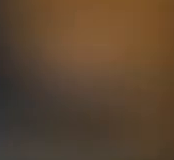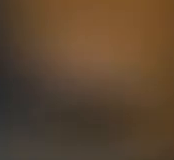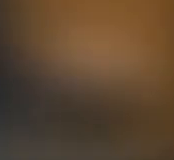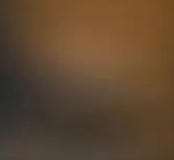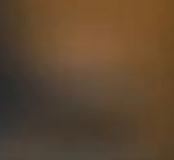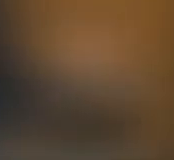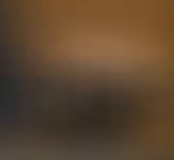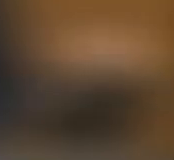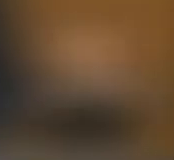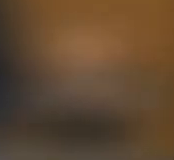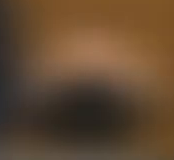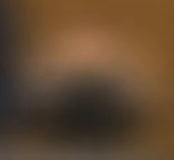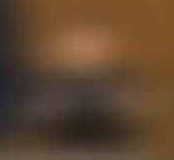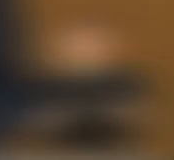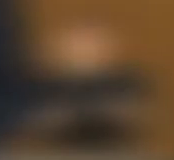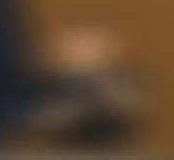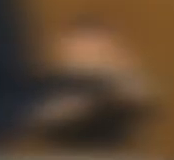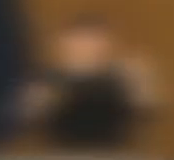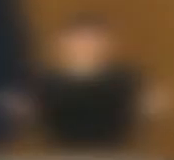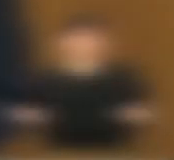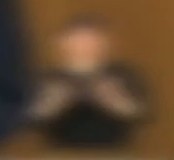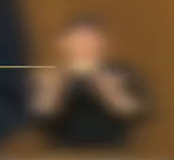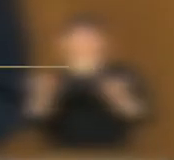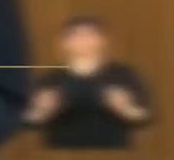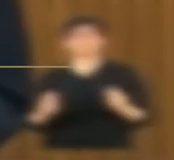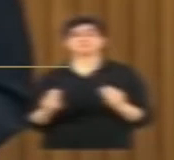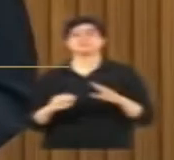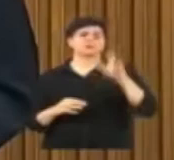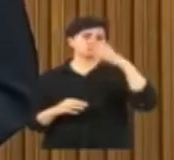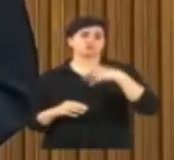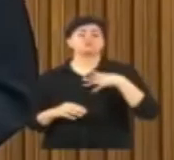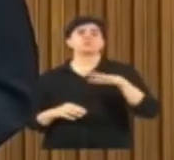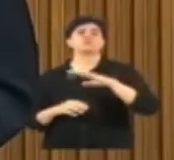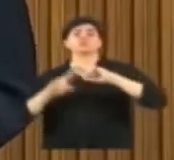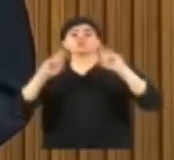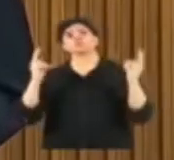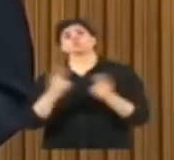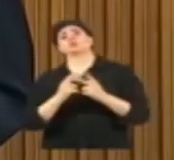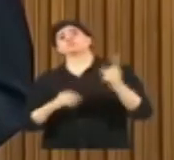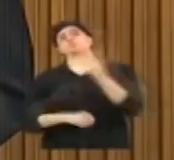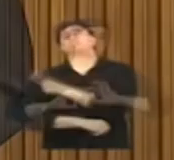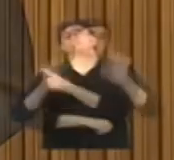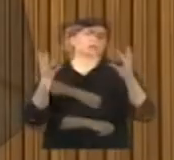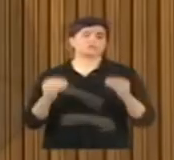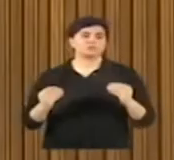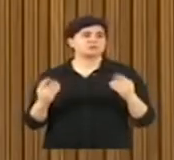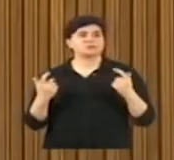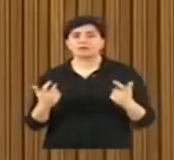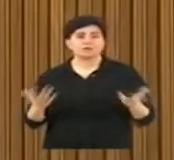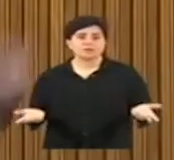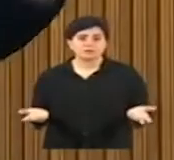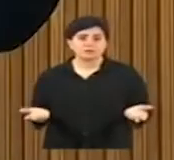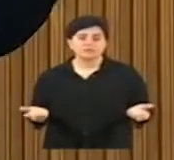Türkiye'yi uçuracaklardı. Türkiye sadece kendi bölgesinde değil, bütün dünyada birinci olacaktı. Neyi